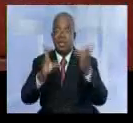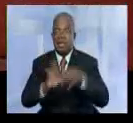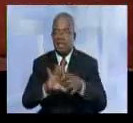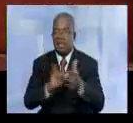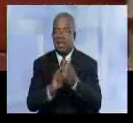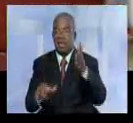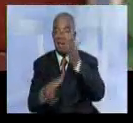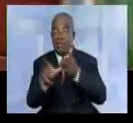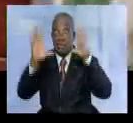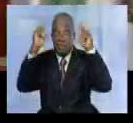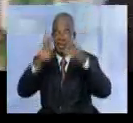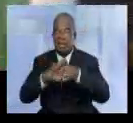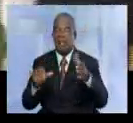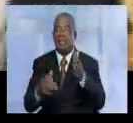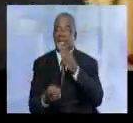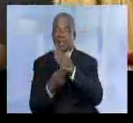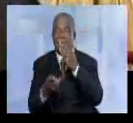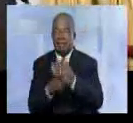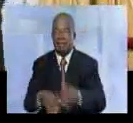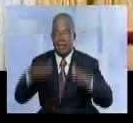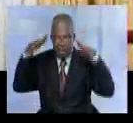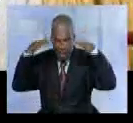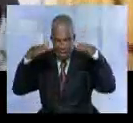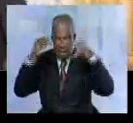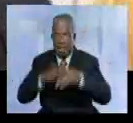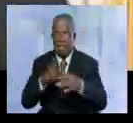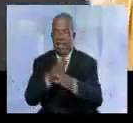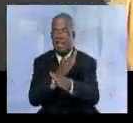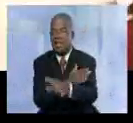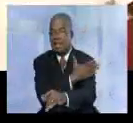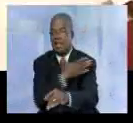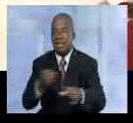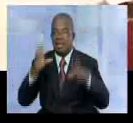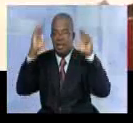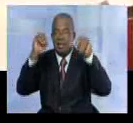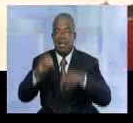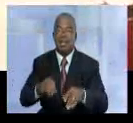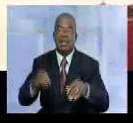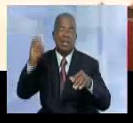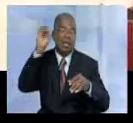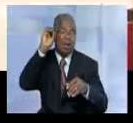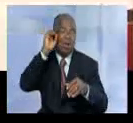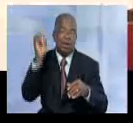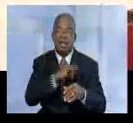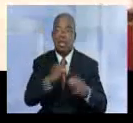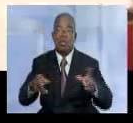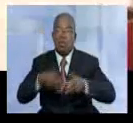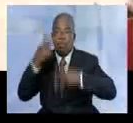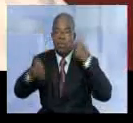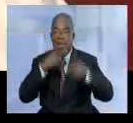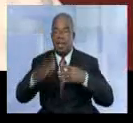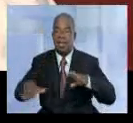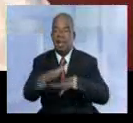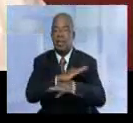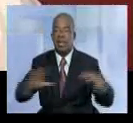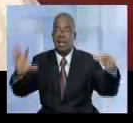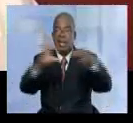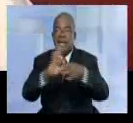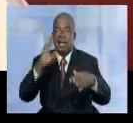vice-président de la Banque islamique de développement, et le président Alassane Ouattara ont porté sur la coopération entre la Côte d'Ivoire et cette